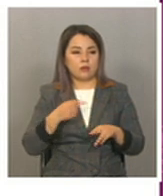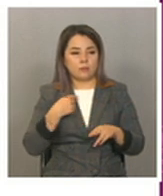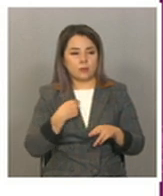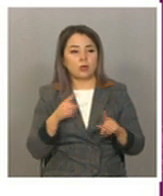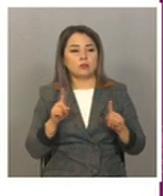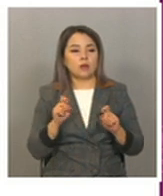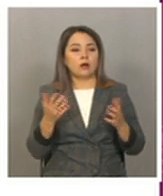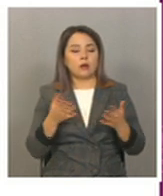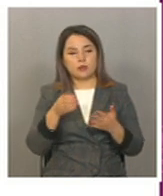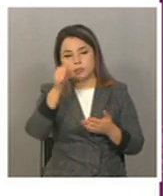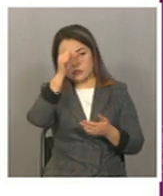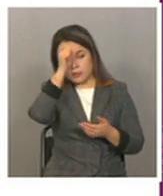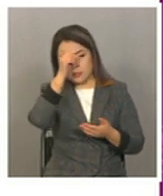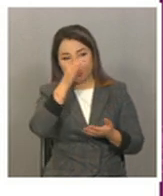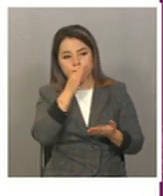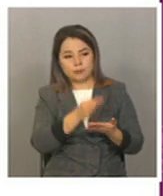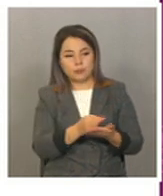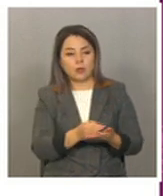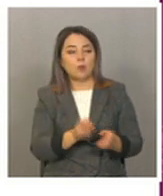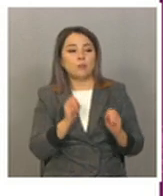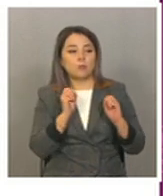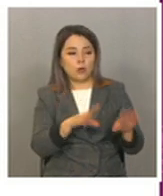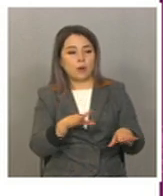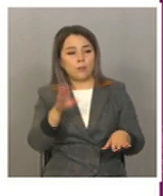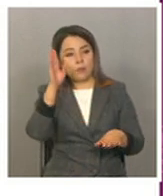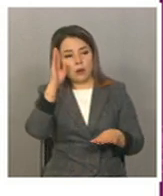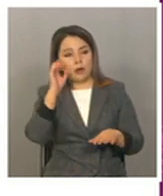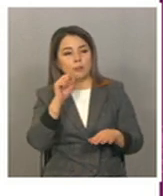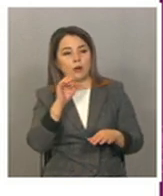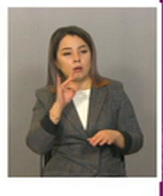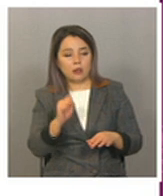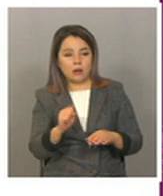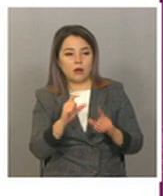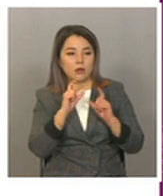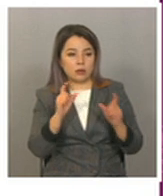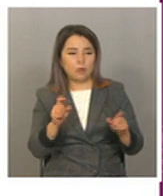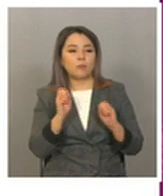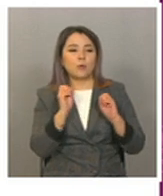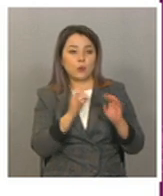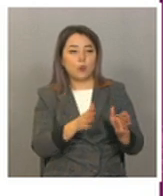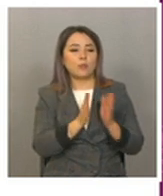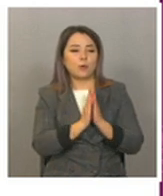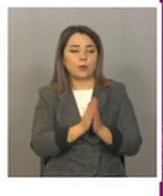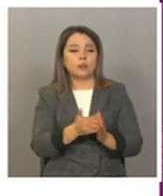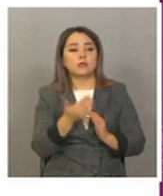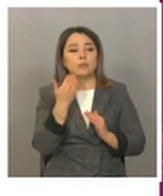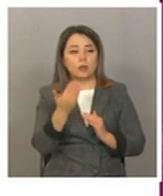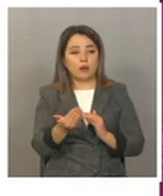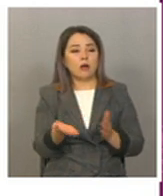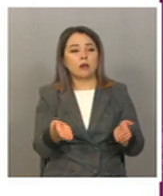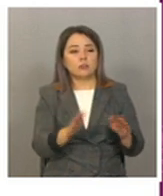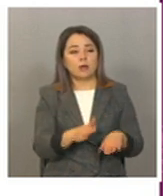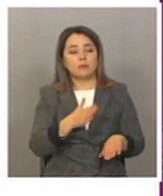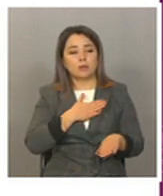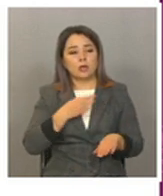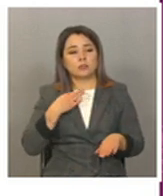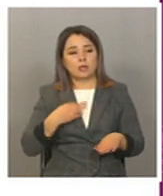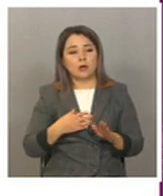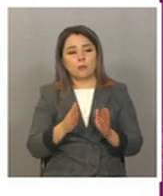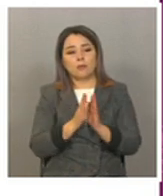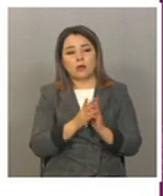какие грехи? «Брось мальчика, Акбара! Брось! Прошу тебя! Оставь нам нашего